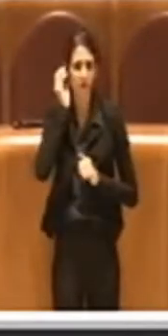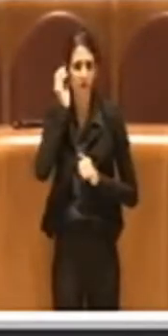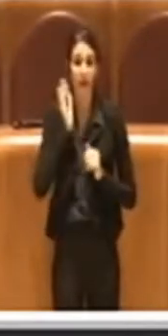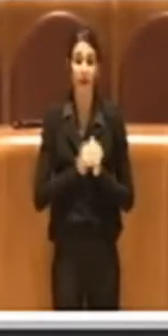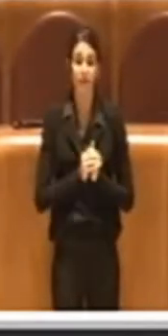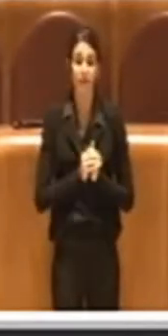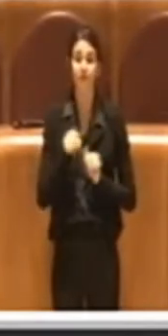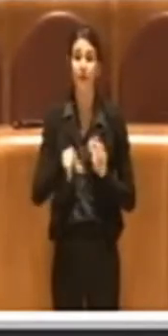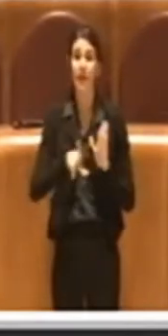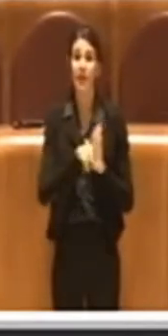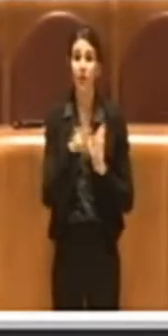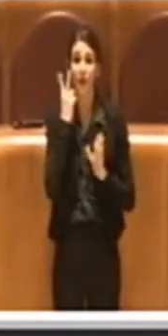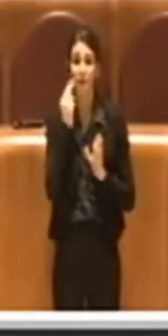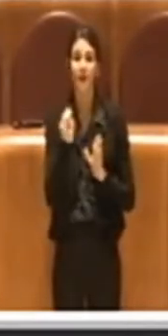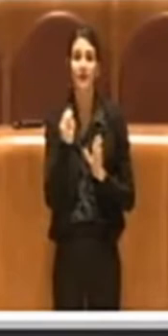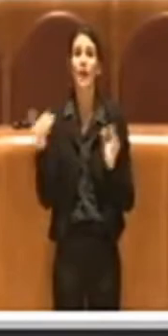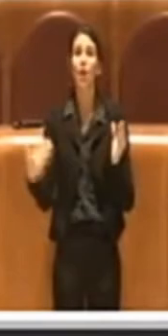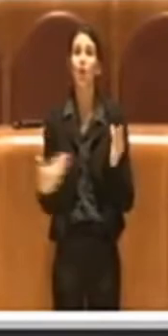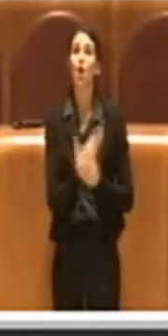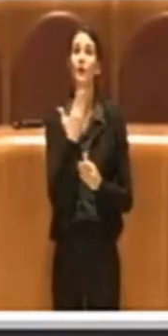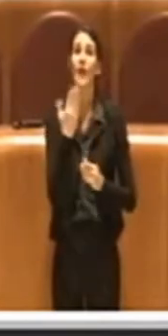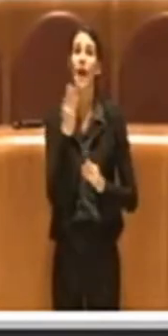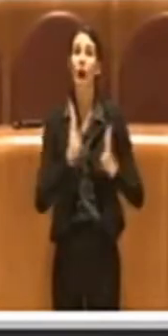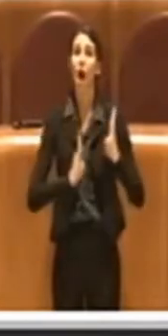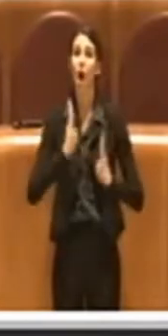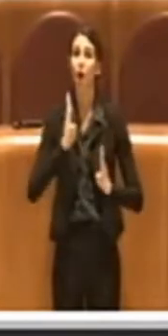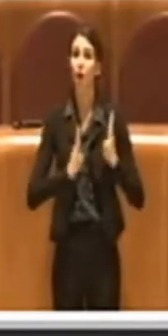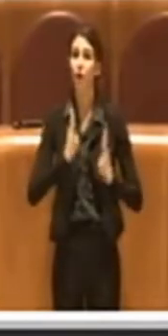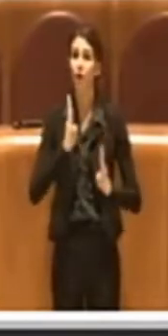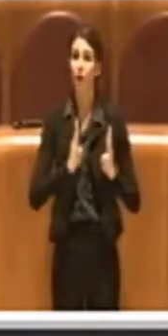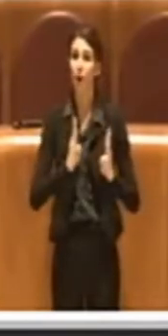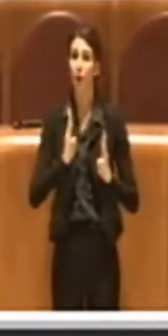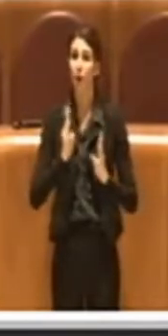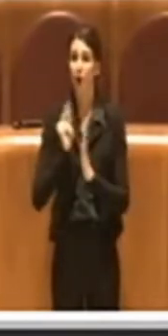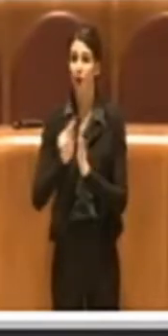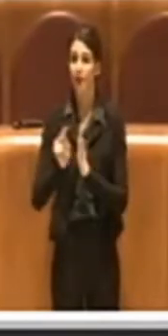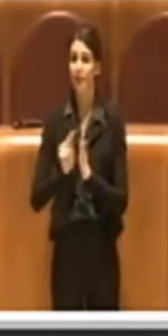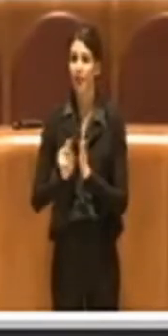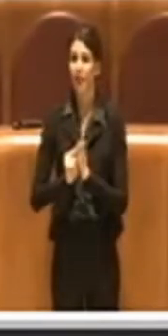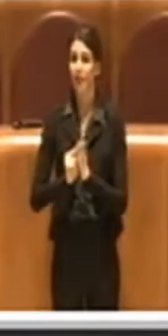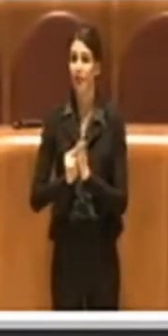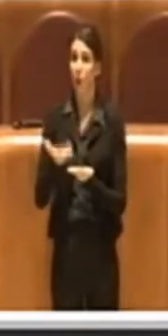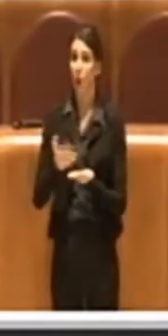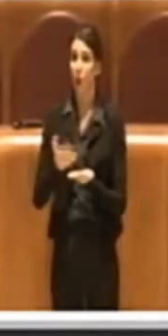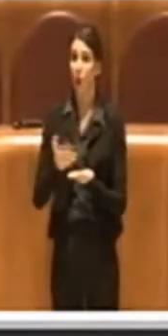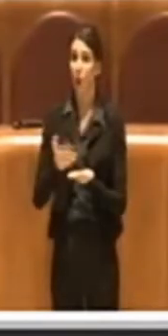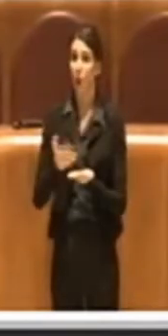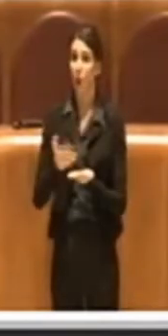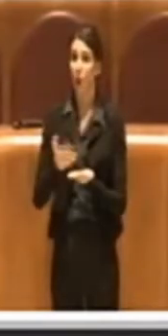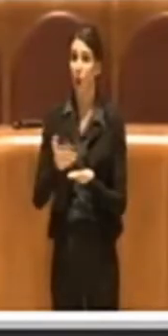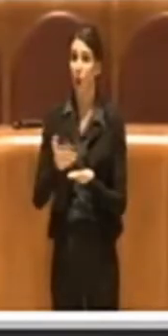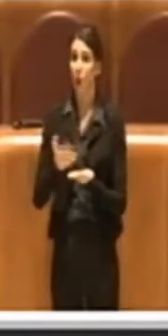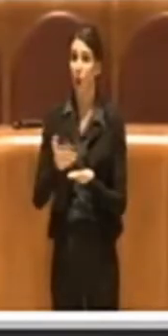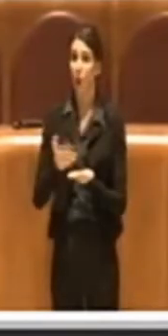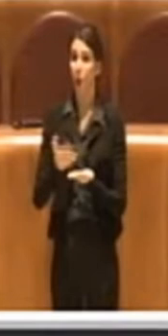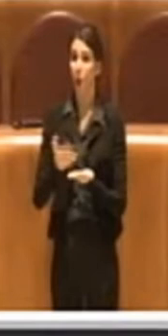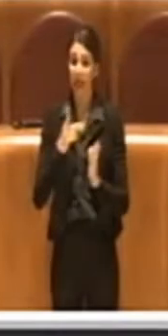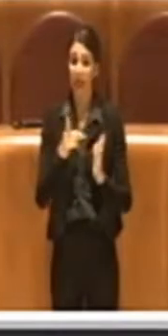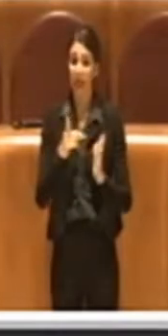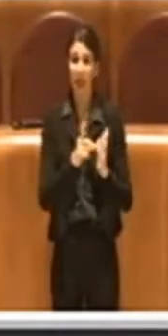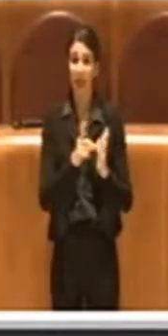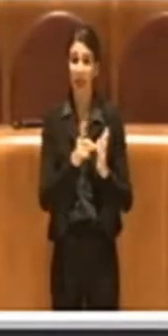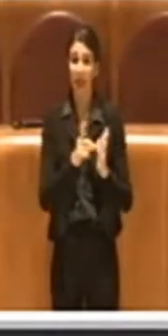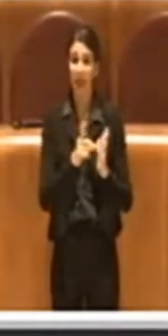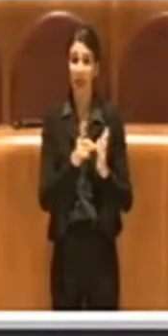previsto delle nuove innovazioni, delle novità rispetto a quello che era scritto nella mia proposta, che è stata fatta prima del decreto e